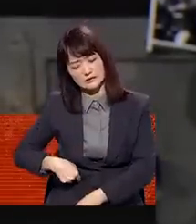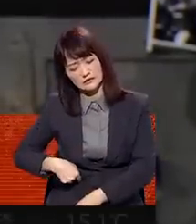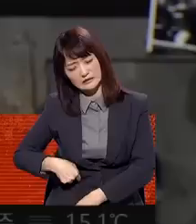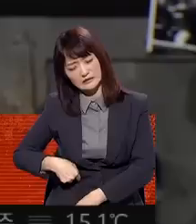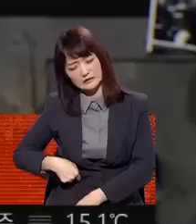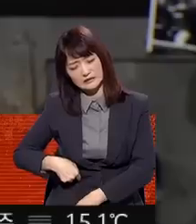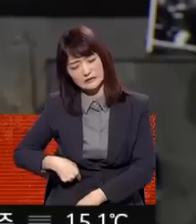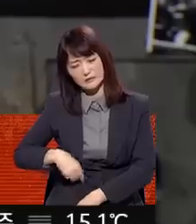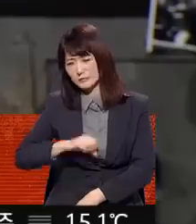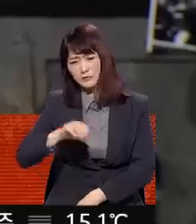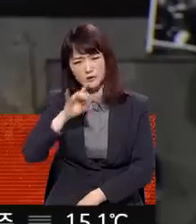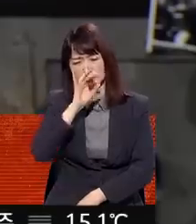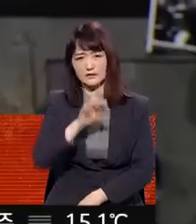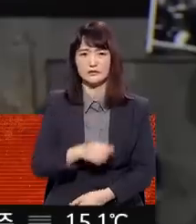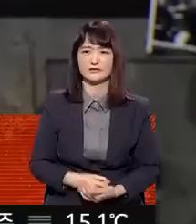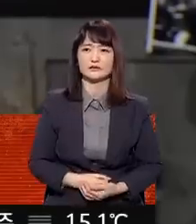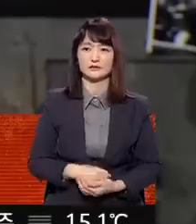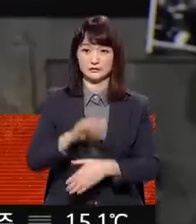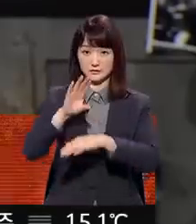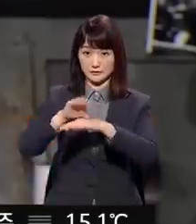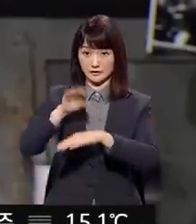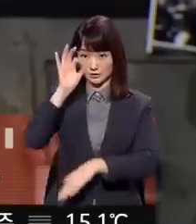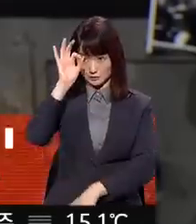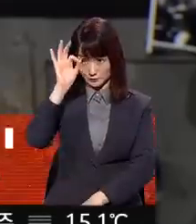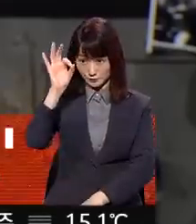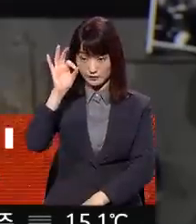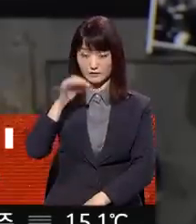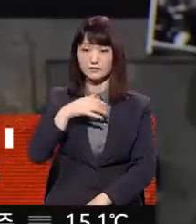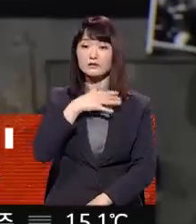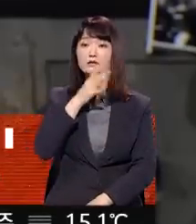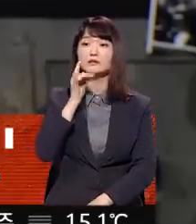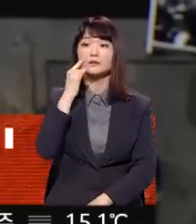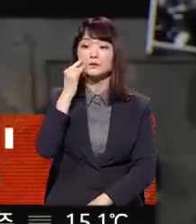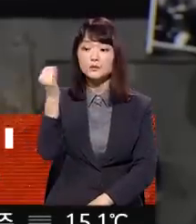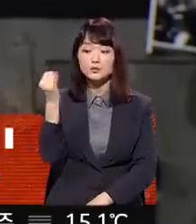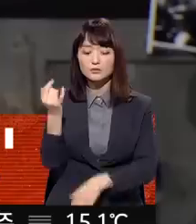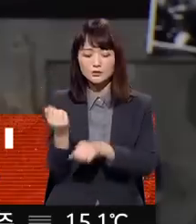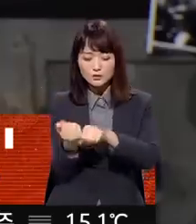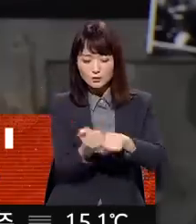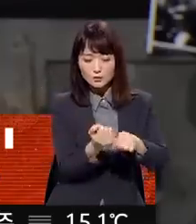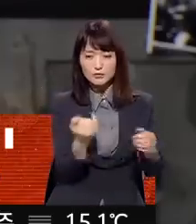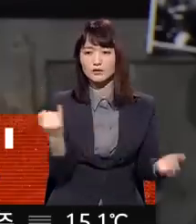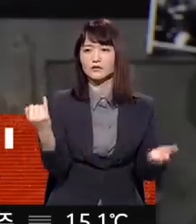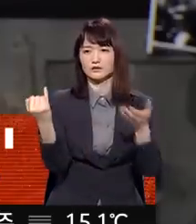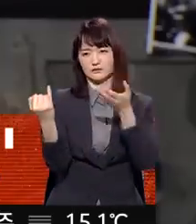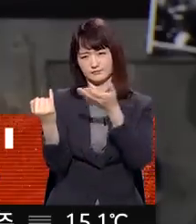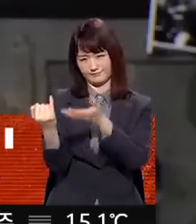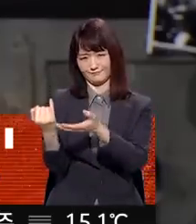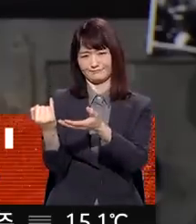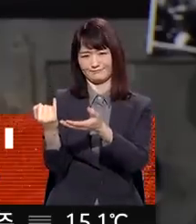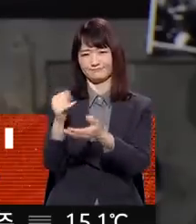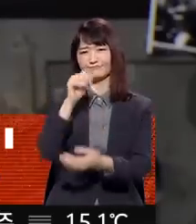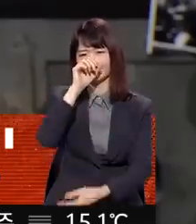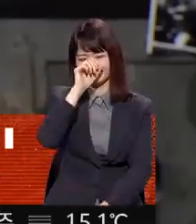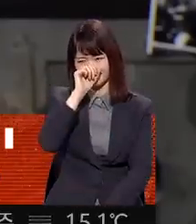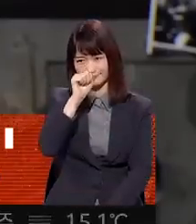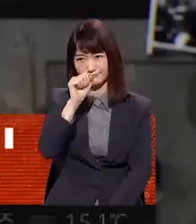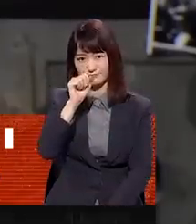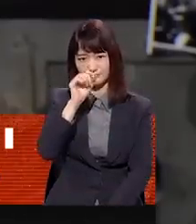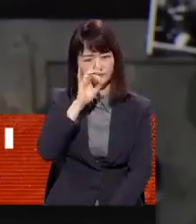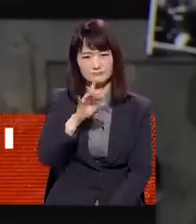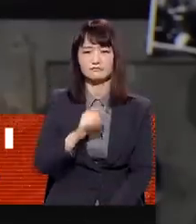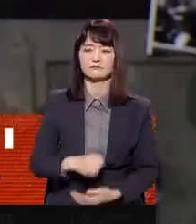않습니까? 제가 보기에는 이 방송을 보게 되면은 저 노무에게 그 골프채를 갖다가 주시면 될 것 같아요. 그렇게 안